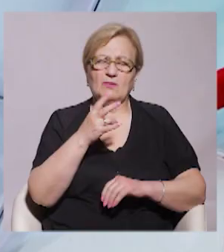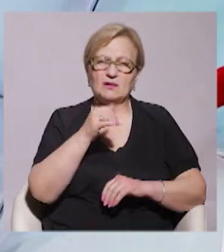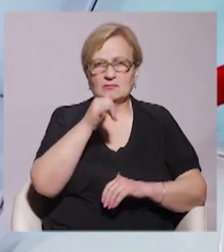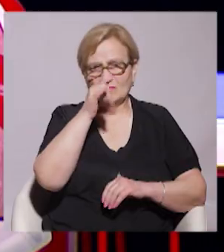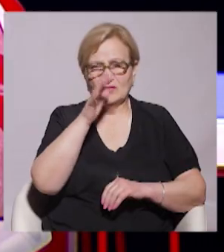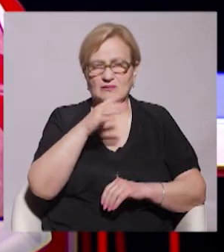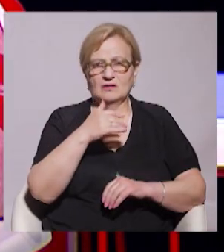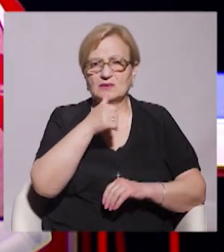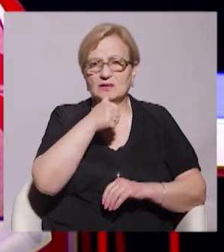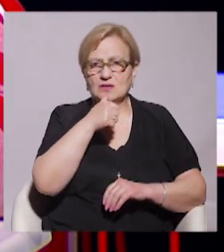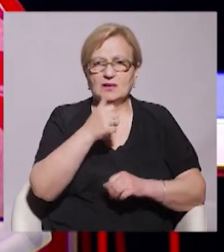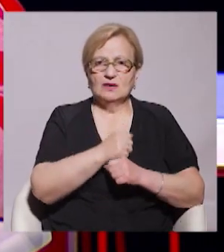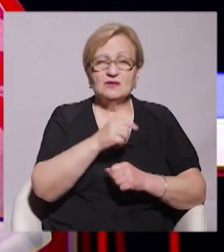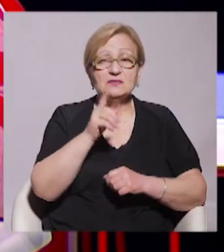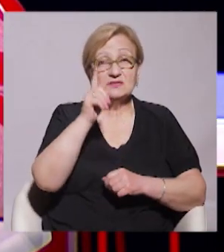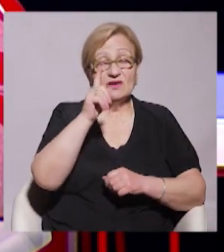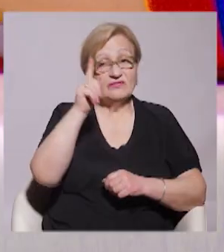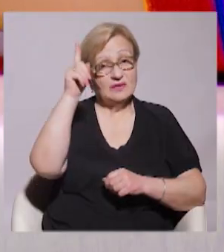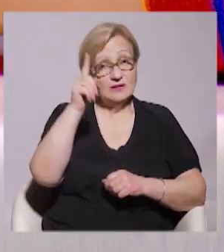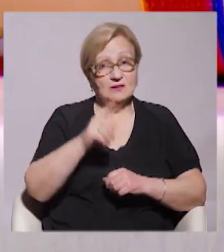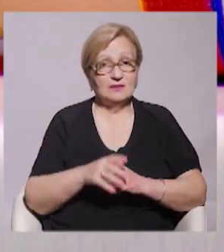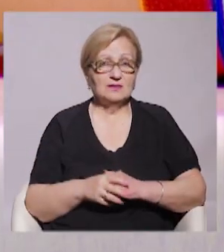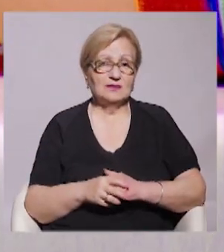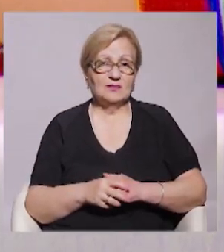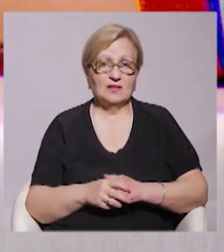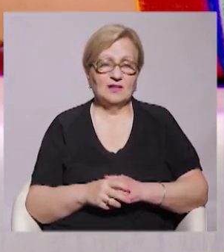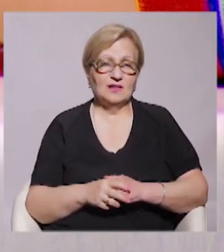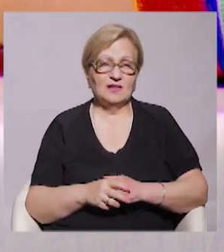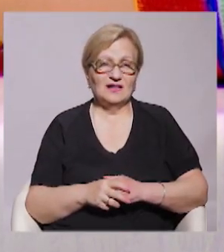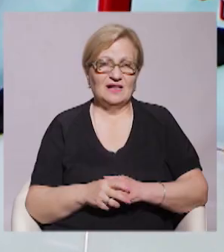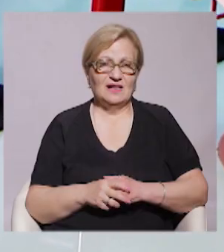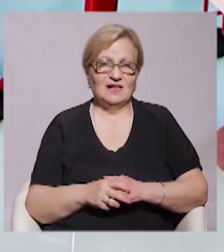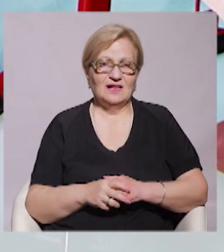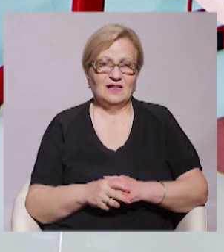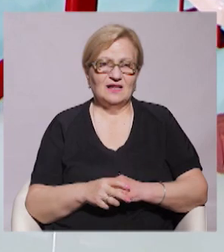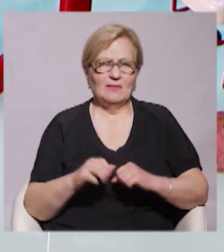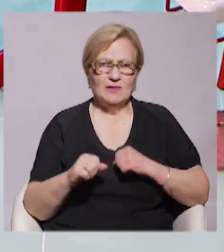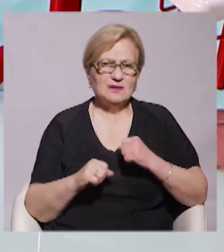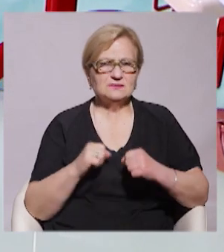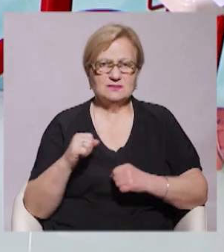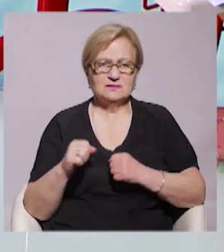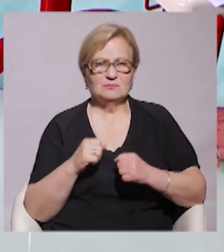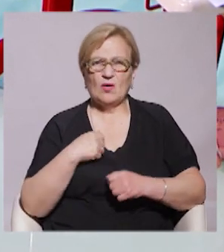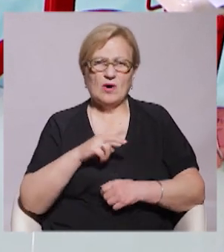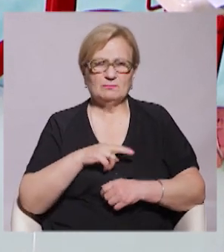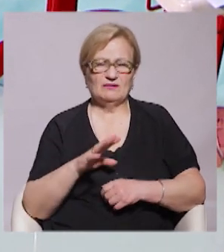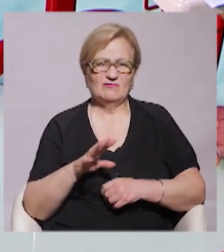მასი, აბა ნახე ზემოდან. ზემოდან. ზემოდან არ მიყურს. იმდის ცადე, აბა ცადე როგორ